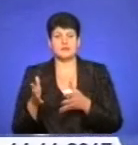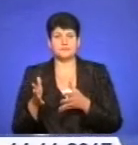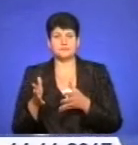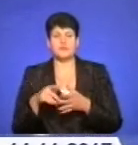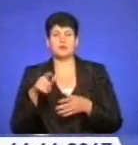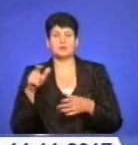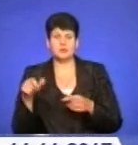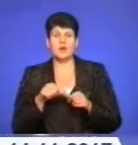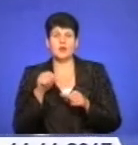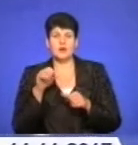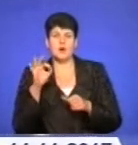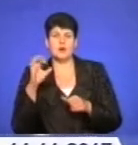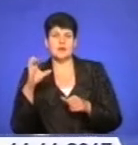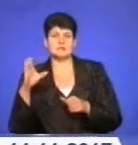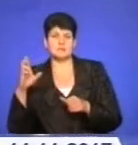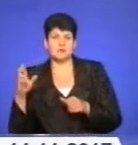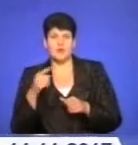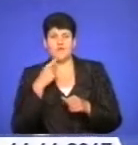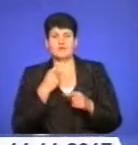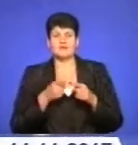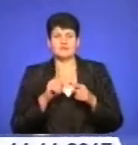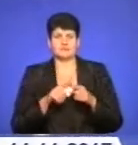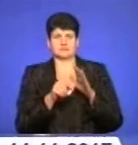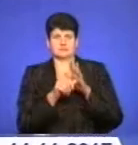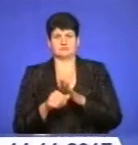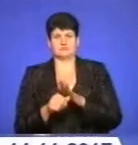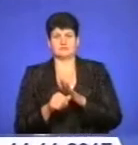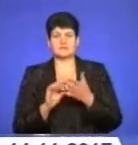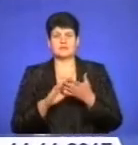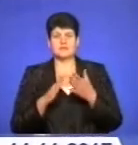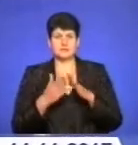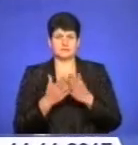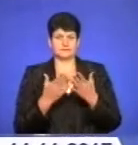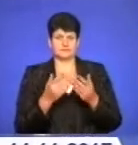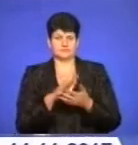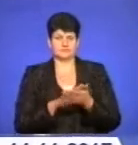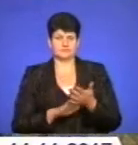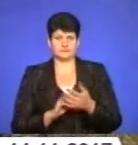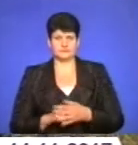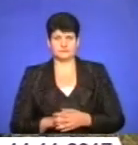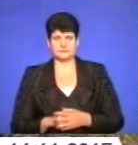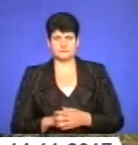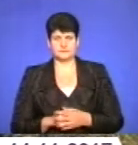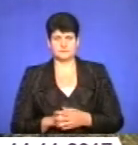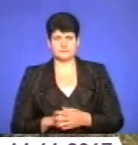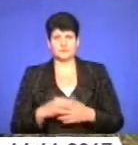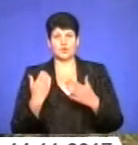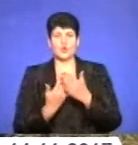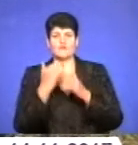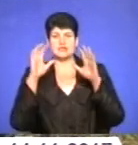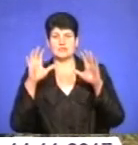мешканці деяких ОСББ Тернополя кажуть – це дискримінація. Ситуацію з'ясовувала Юлія Валах. Новий закон